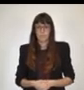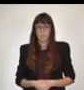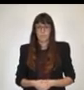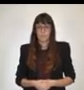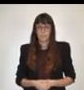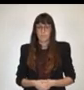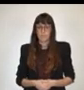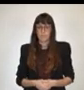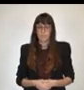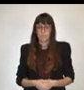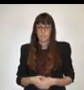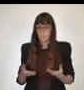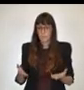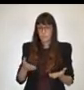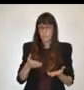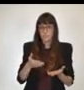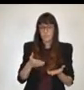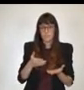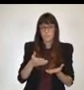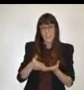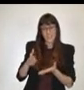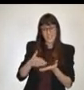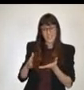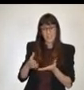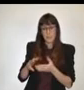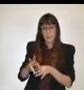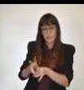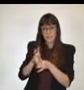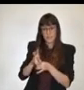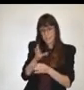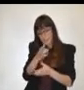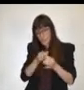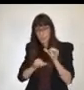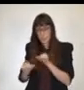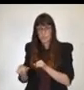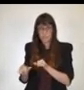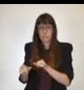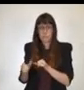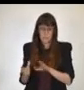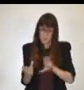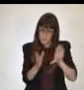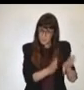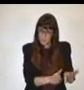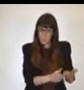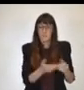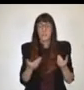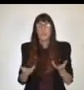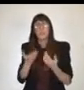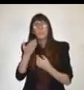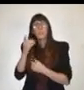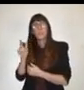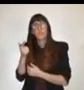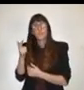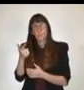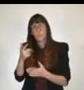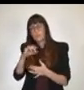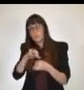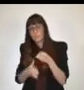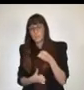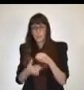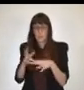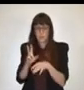passer à la deuxième grand type d'offres qui ont été développées pendant cette période. Il s'agit des prêts patrimoniaux. Alors,